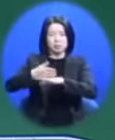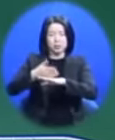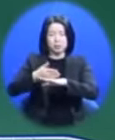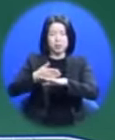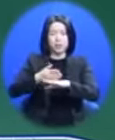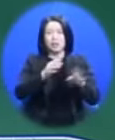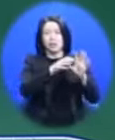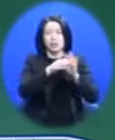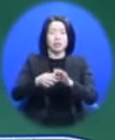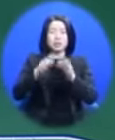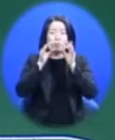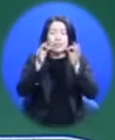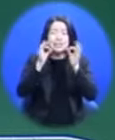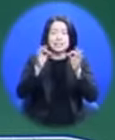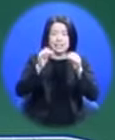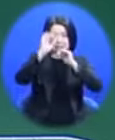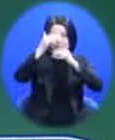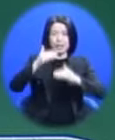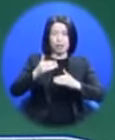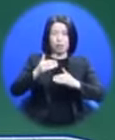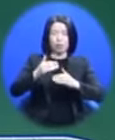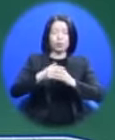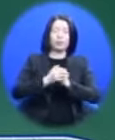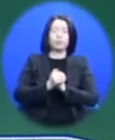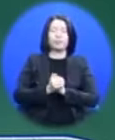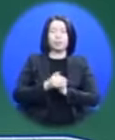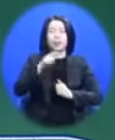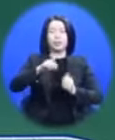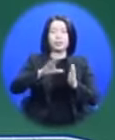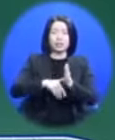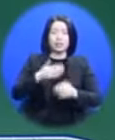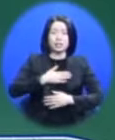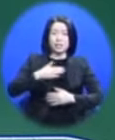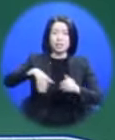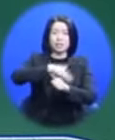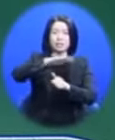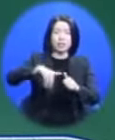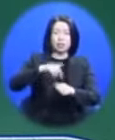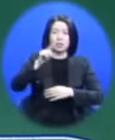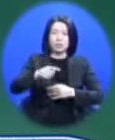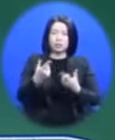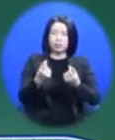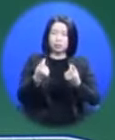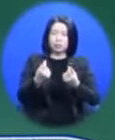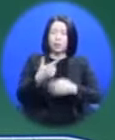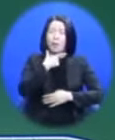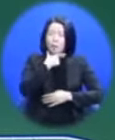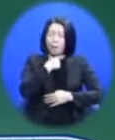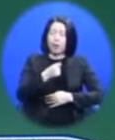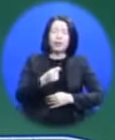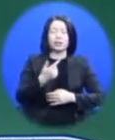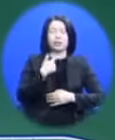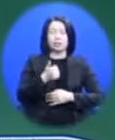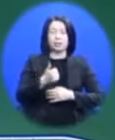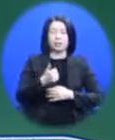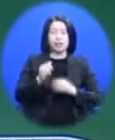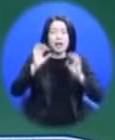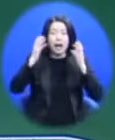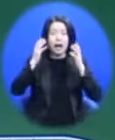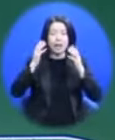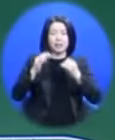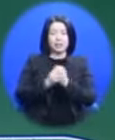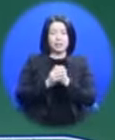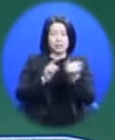감사합니다를 계속 외치는 내용이었습니다. 그때 저의 상황은 그토록 바래왔던 아이를 아내가